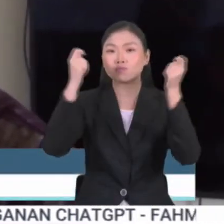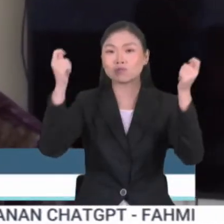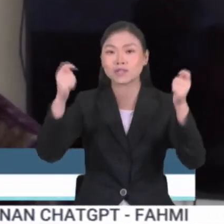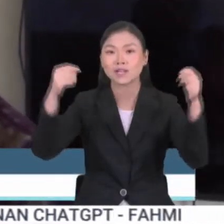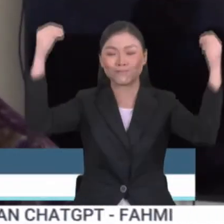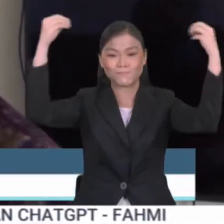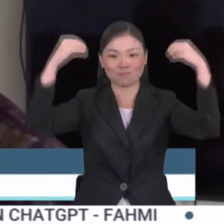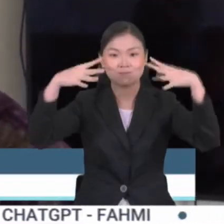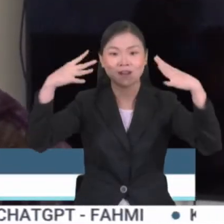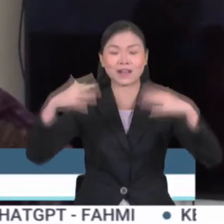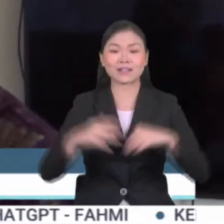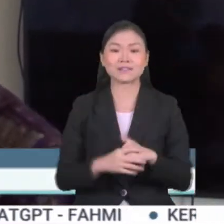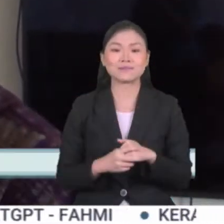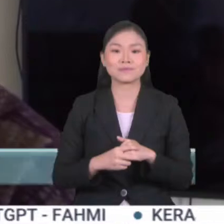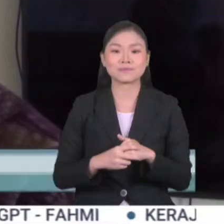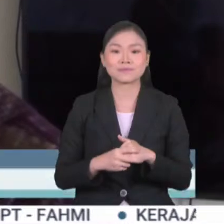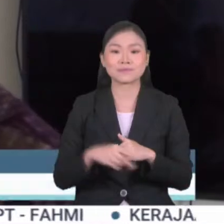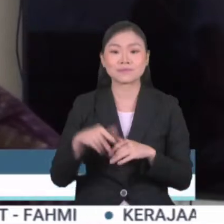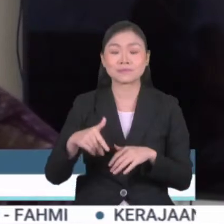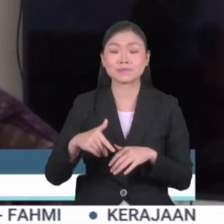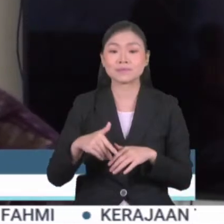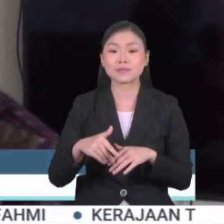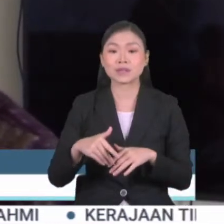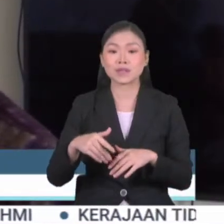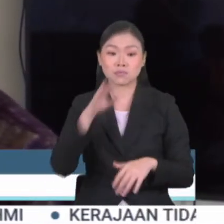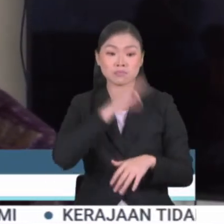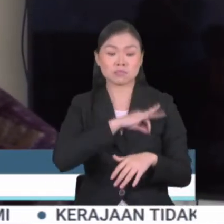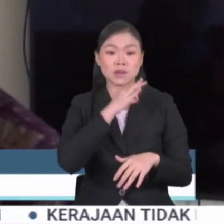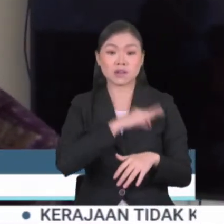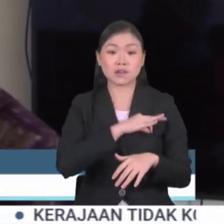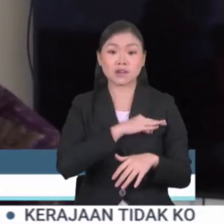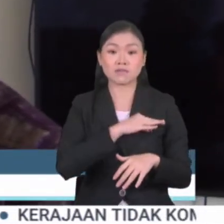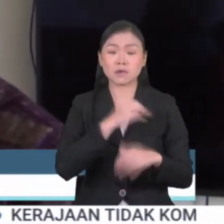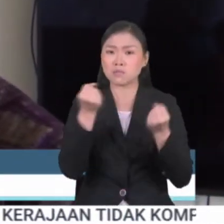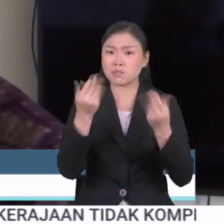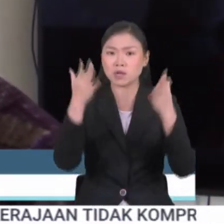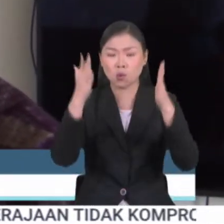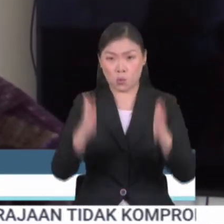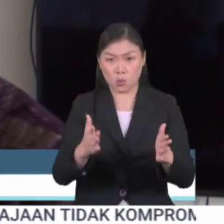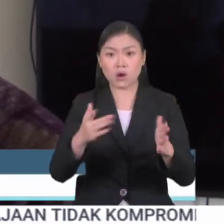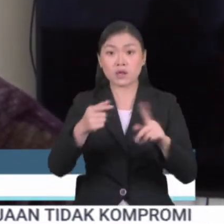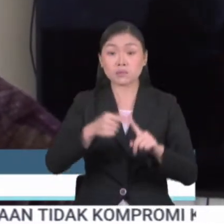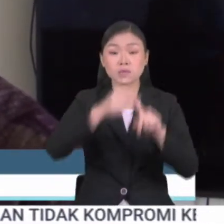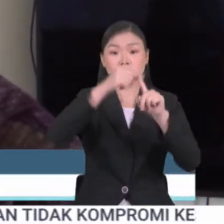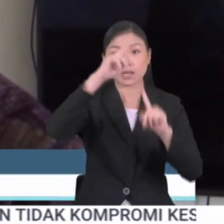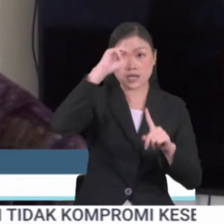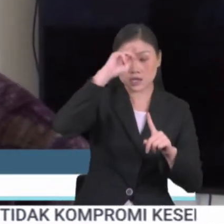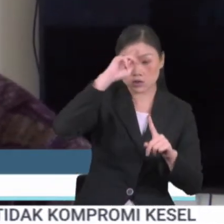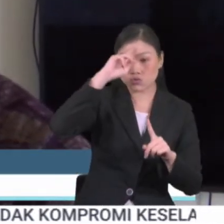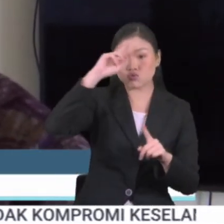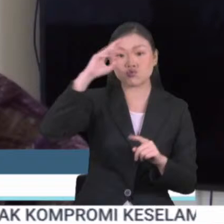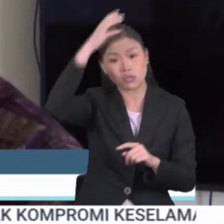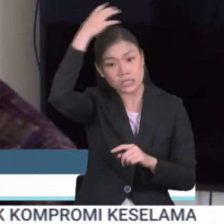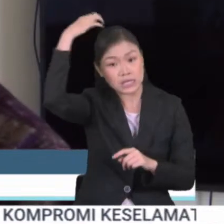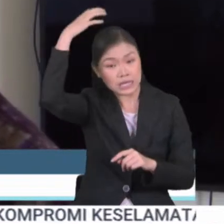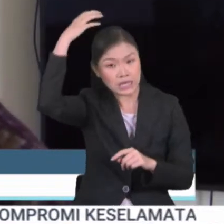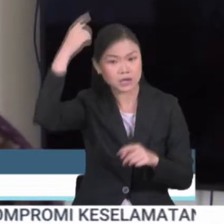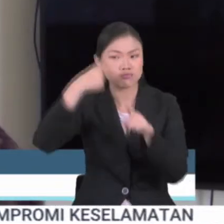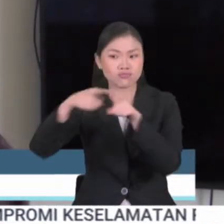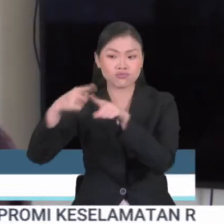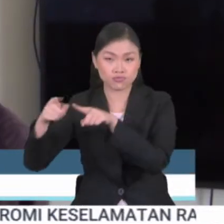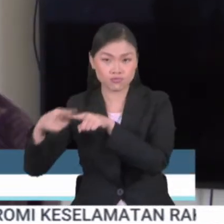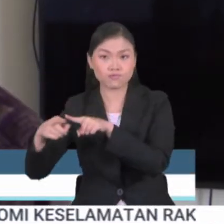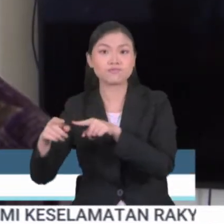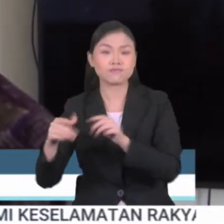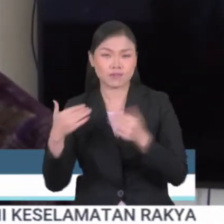memberikan manfaat kepada setiap kaum, terutamanya kaum Hindu, Sing dan Jain dan juga berbagai-bagai.